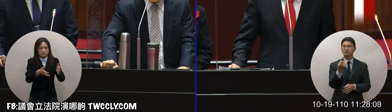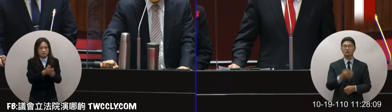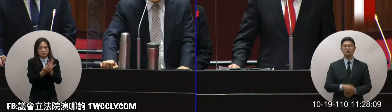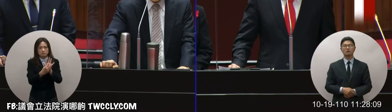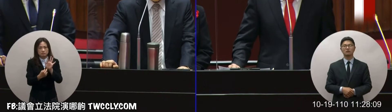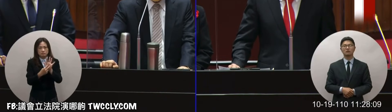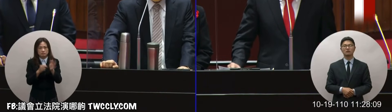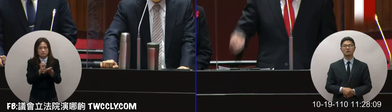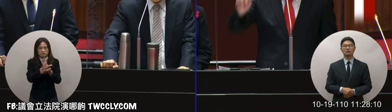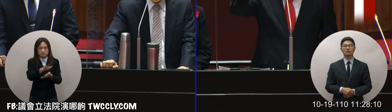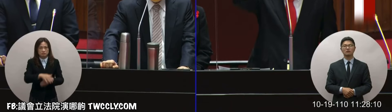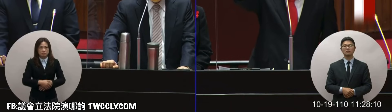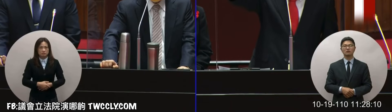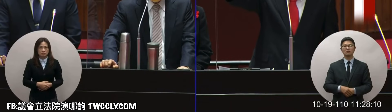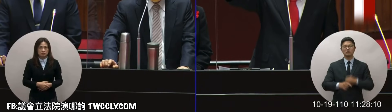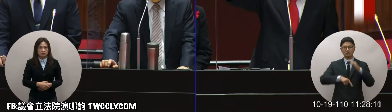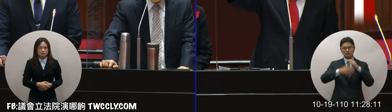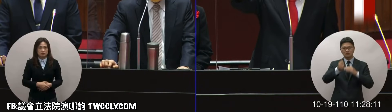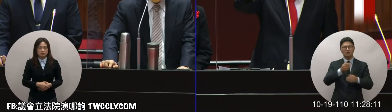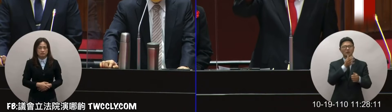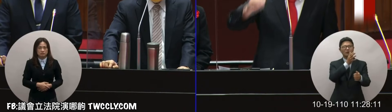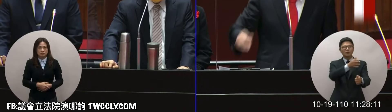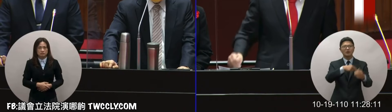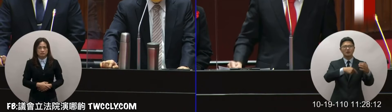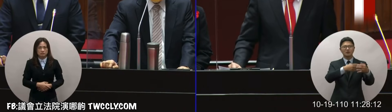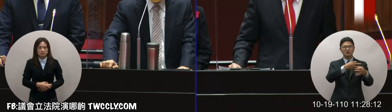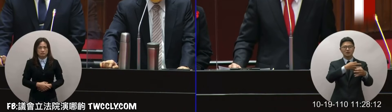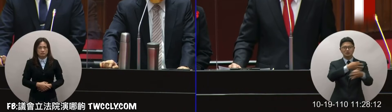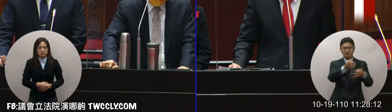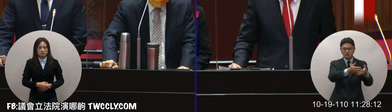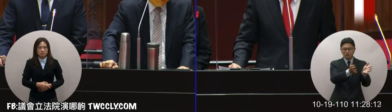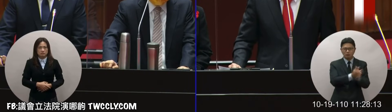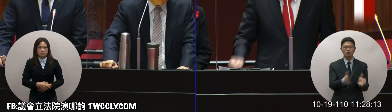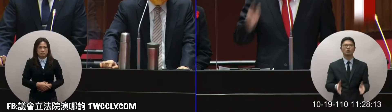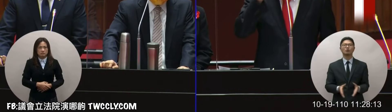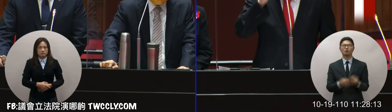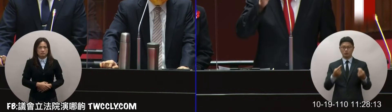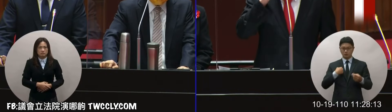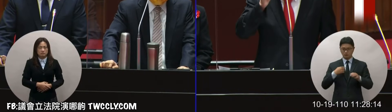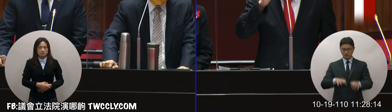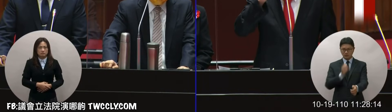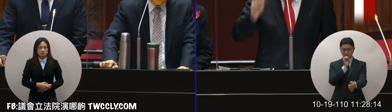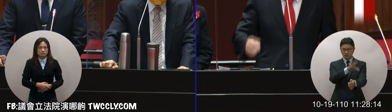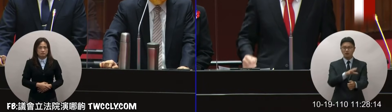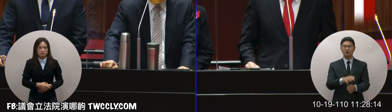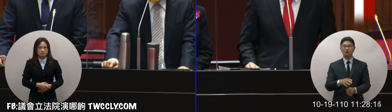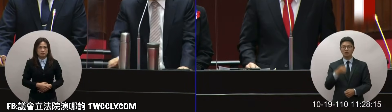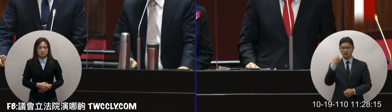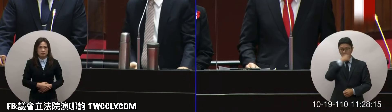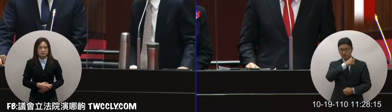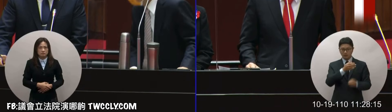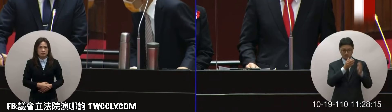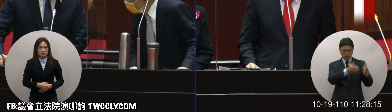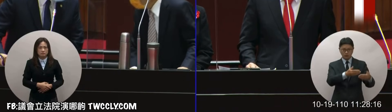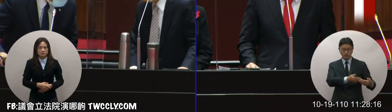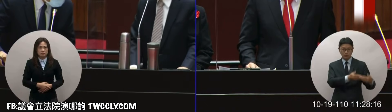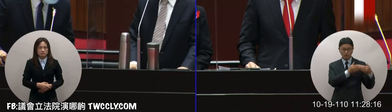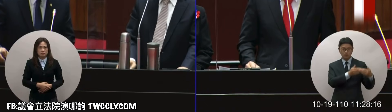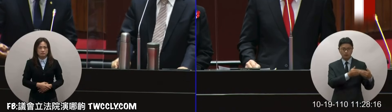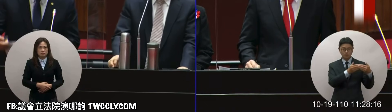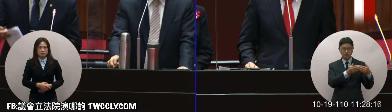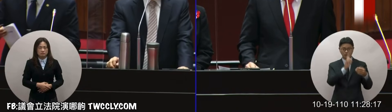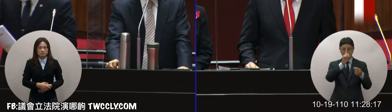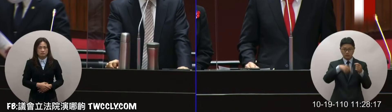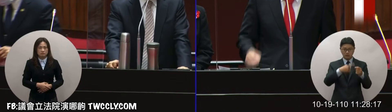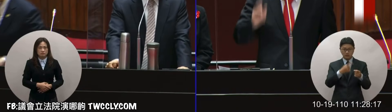做报告。 院长，你不用请经济部，本席现在告诉你，我们一年对大陆，我